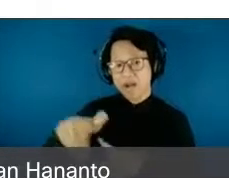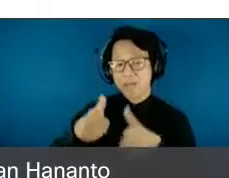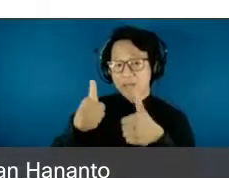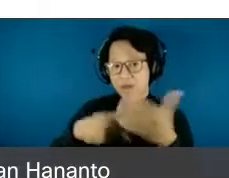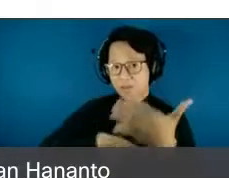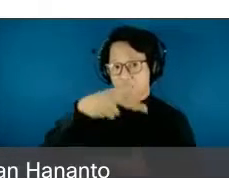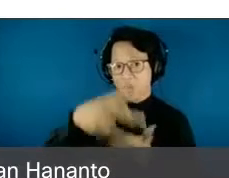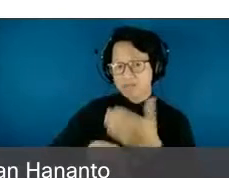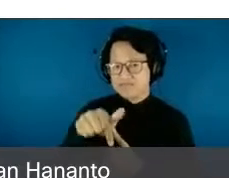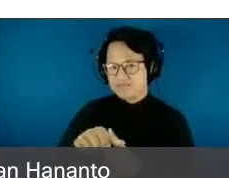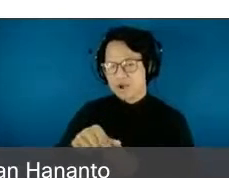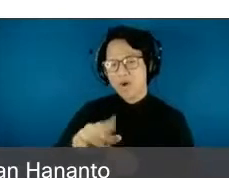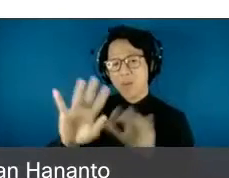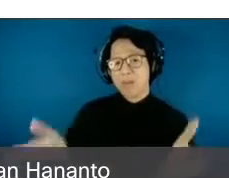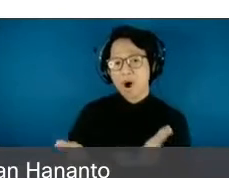ini.